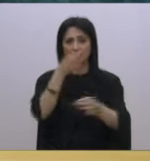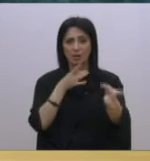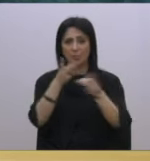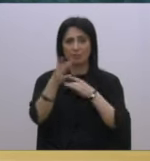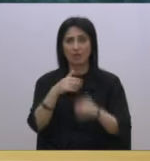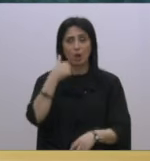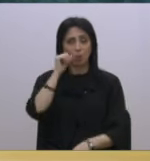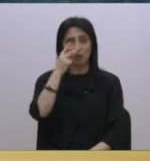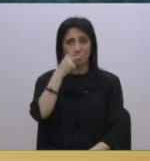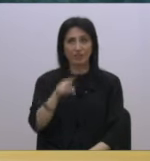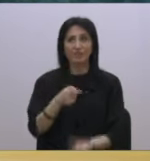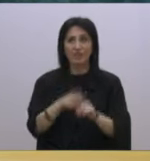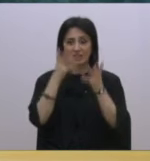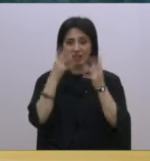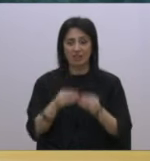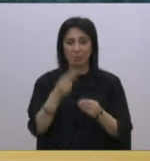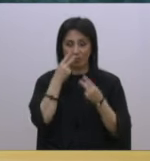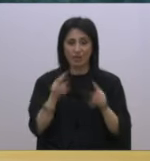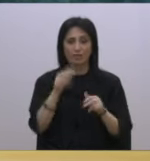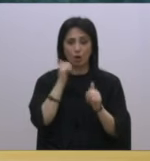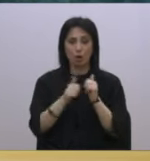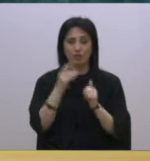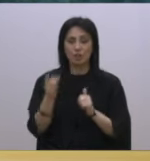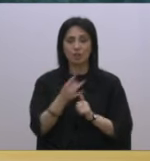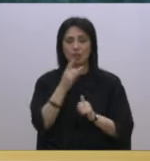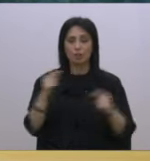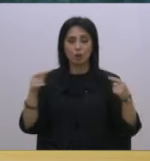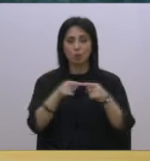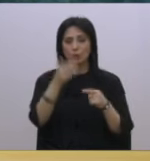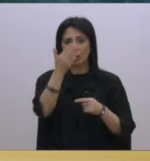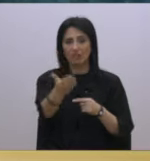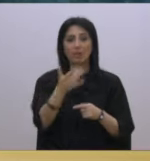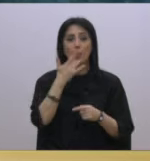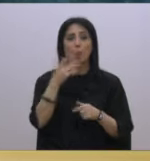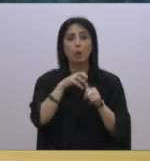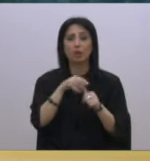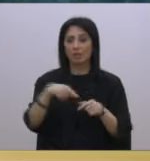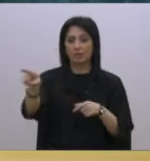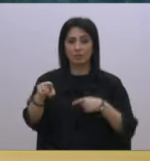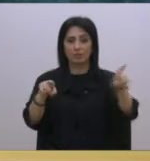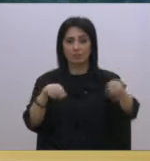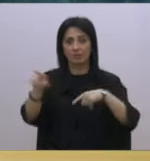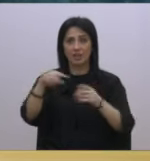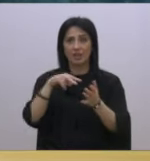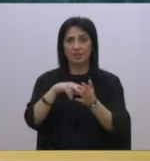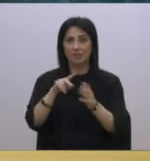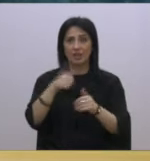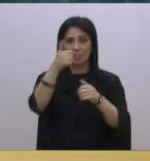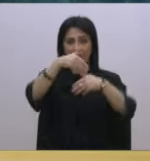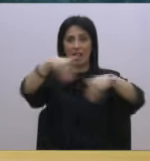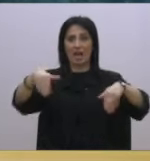ჩვენ გუშინ ვიხილეთ და ეს დღეები ზოგადად ხედავთ ყოველ ჯერზე ზუსტად თქვენ პოლიტიკური ლიდერები გახართ მე პირველ